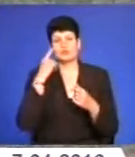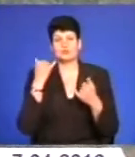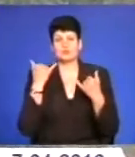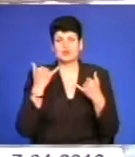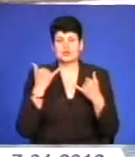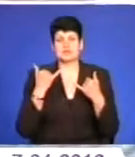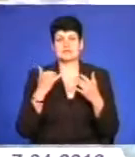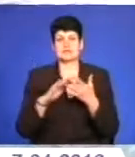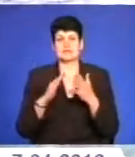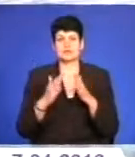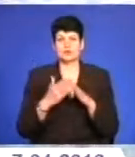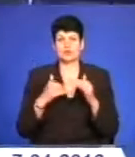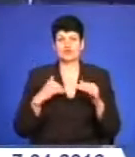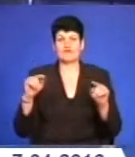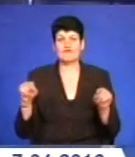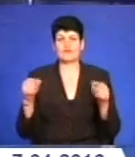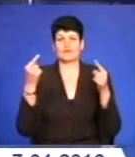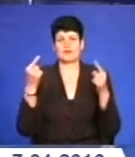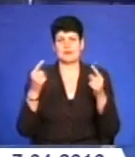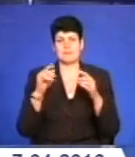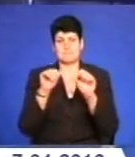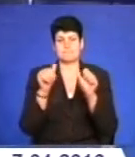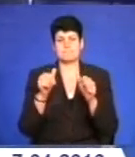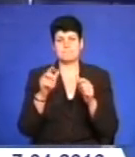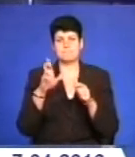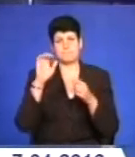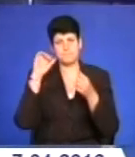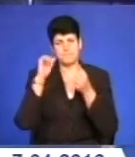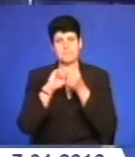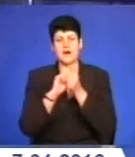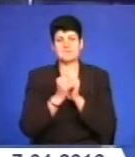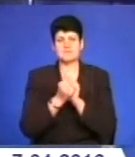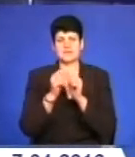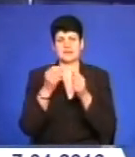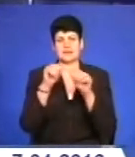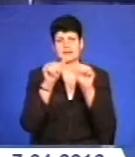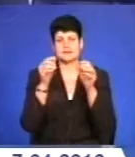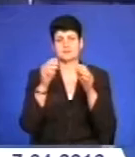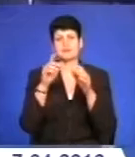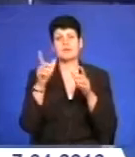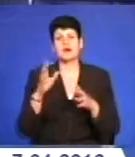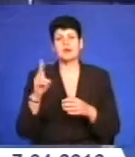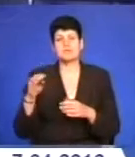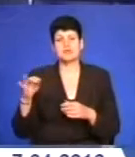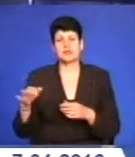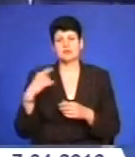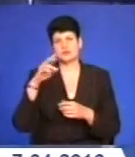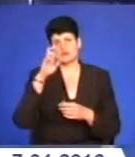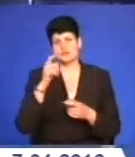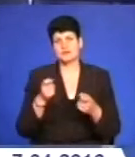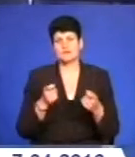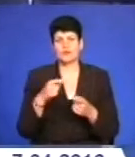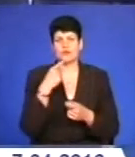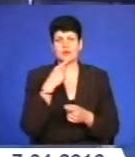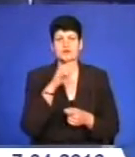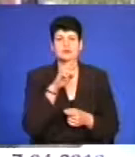інвестори хочуть відновити польські пам'ятки. Ситуацію коментує начальник відділу охорони культурної спадщини Департаменту культури облдержадміністрації